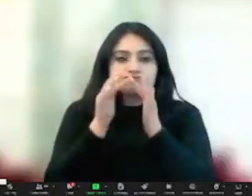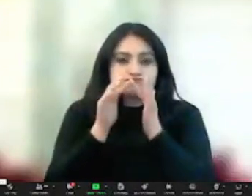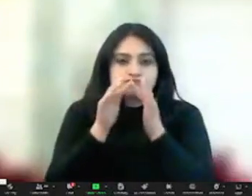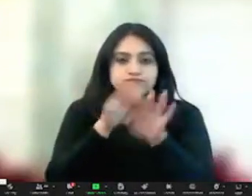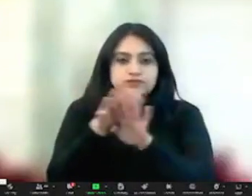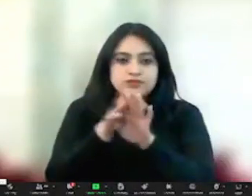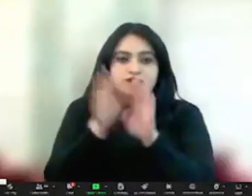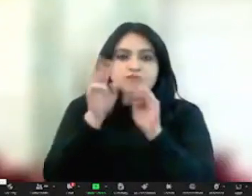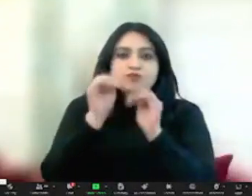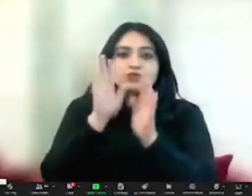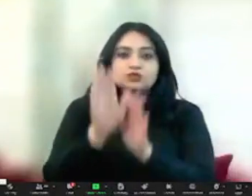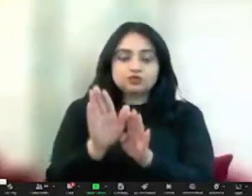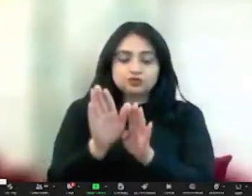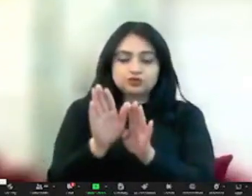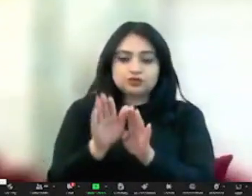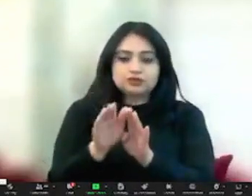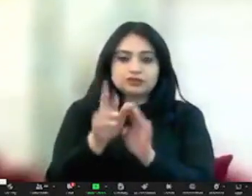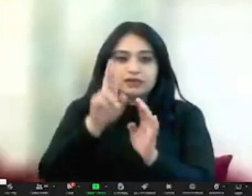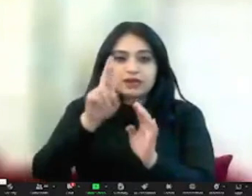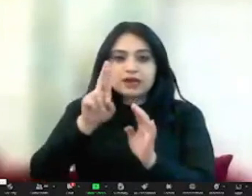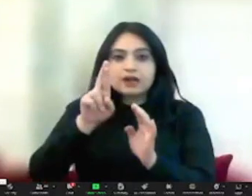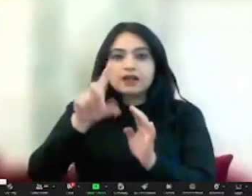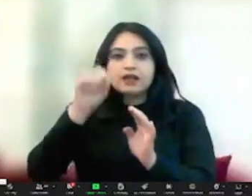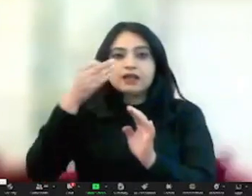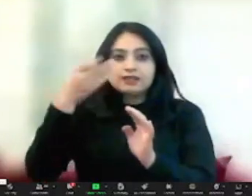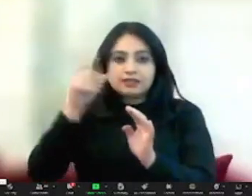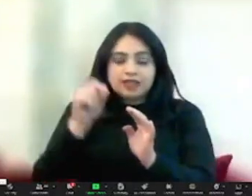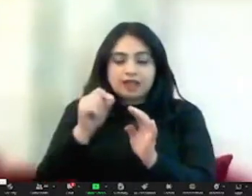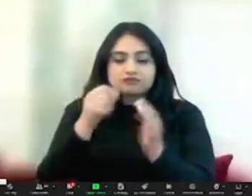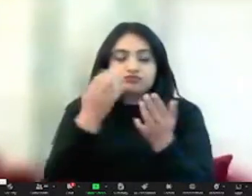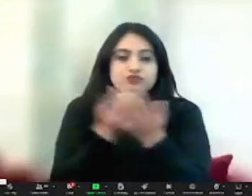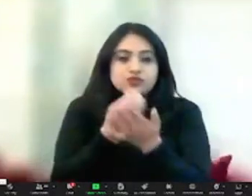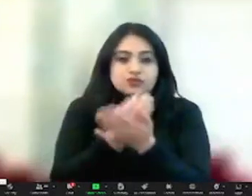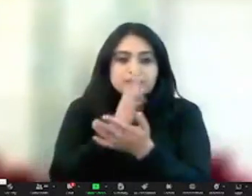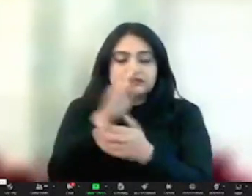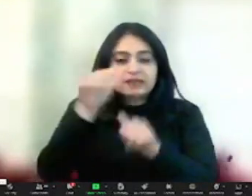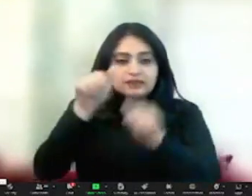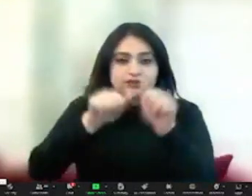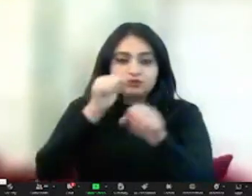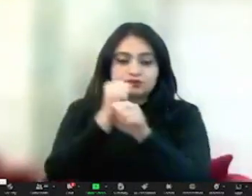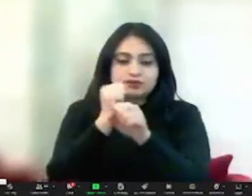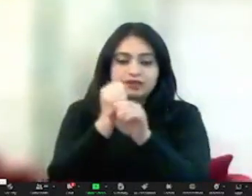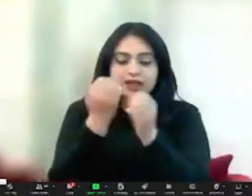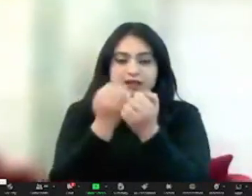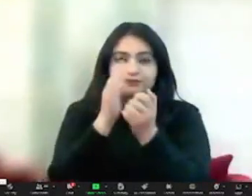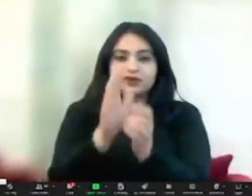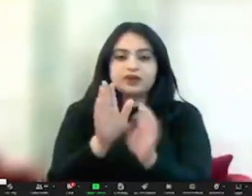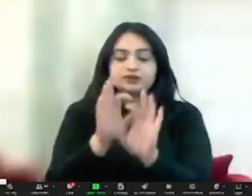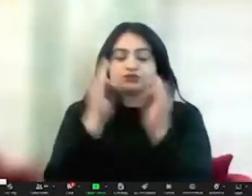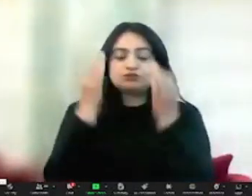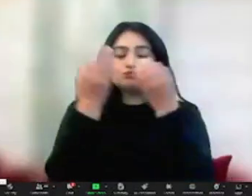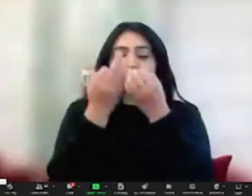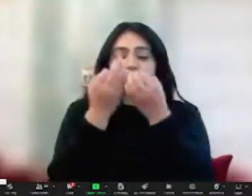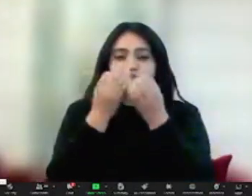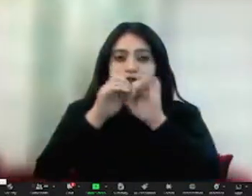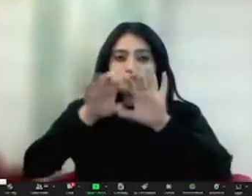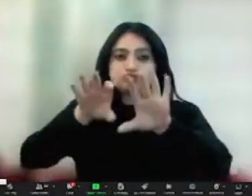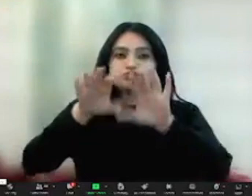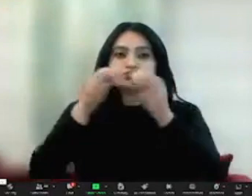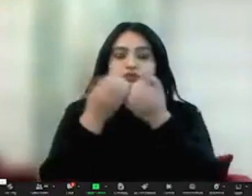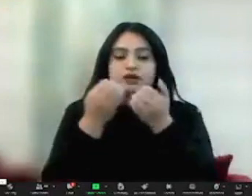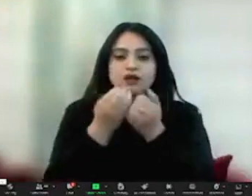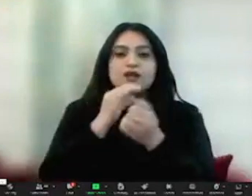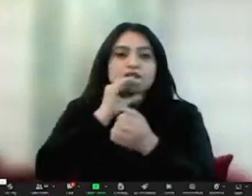राधा फाउन्डेसनले पनि जुन काम गरिरहेको छ राधा पौडेल फाउन्डेसनले त्यसलाई विश्वव्यापी रूपमा र युवा माझमा पुर्याउनको निम्ति जुन एउटा